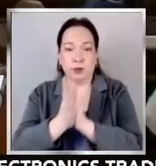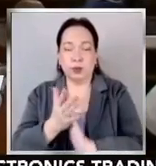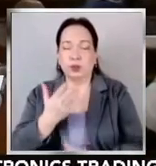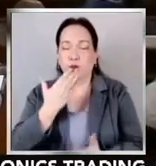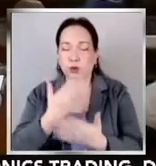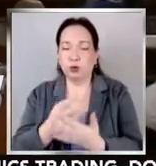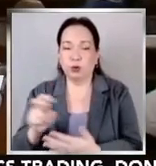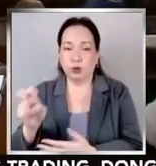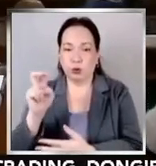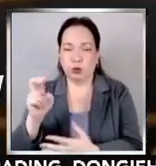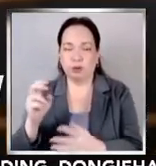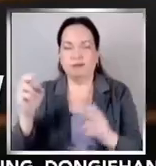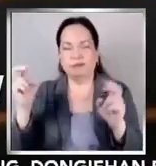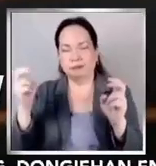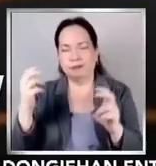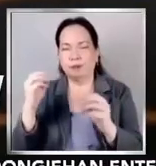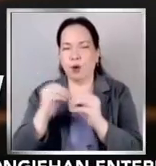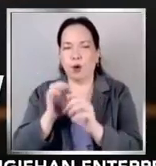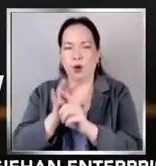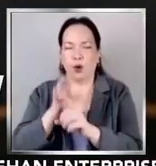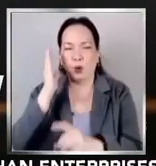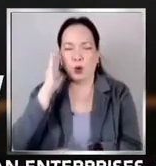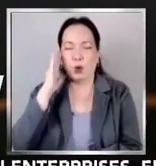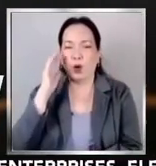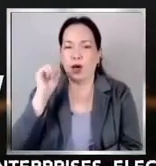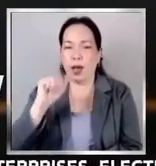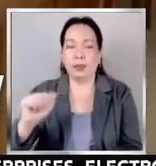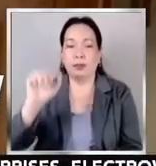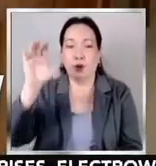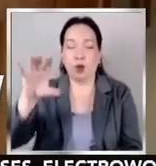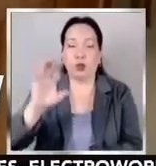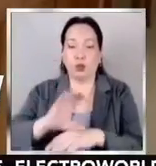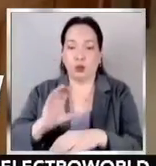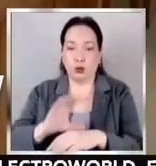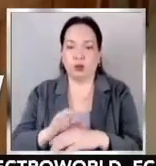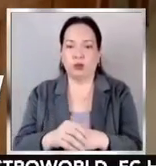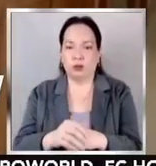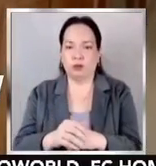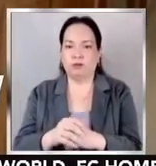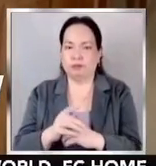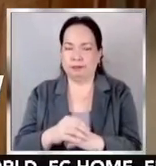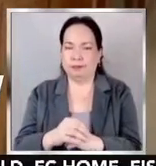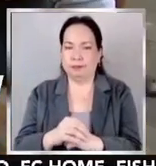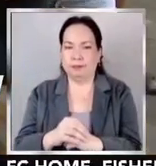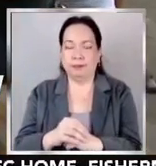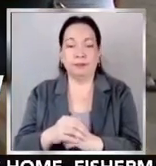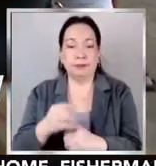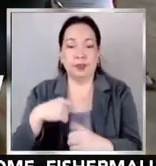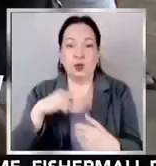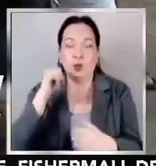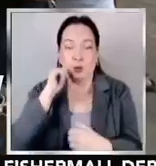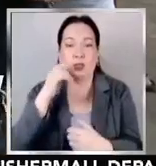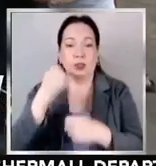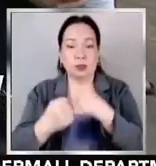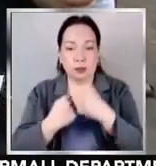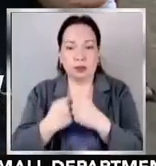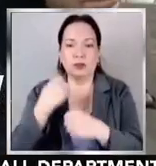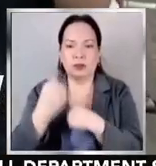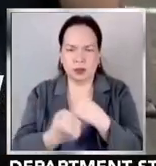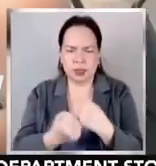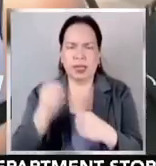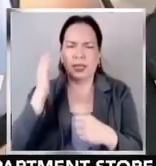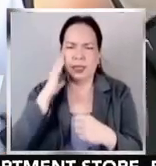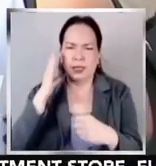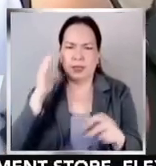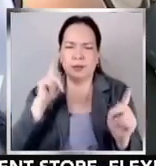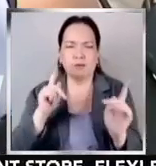Antipolo Cathedral na ngayon ay kauna-unahan na ring international shrine sa bansa. Kaya naman taon-taon, hindi pwedeng palagpasin ang pagpunta